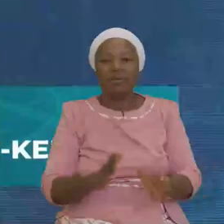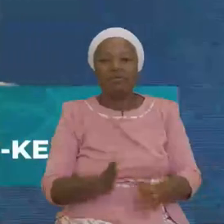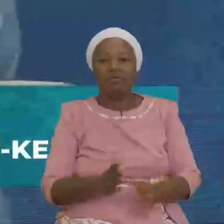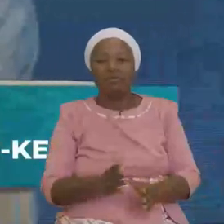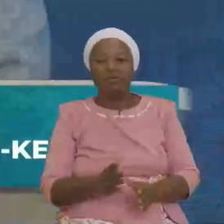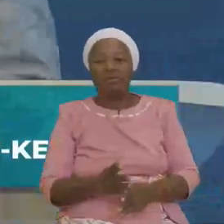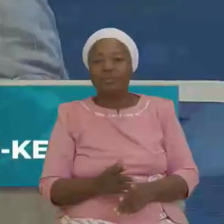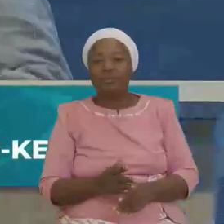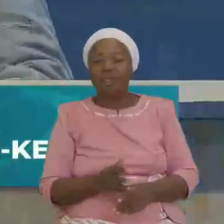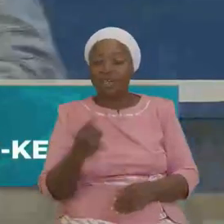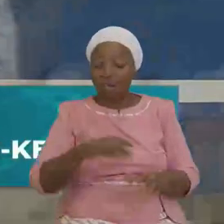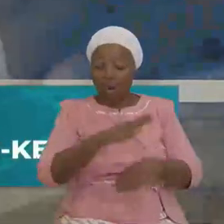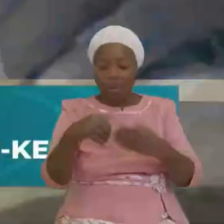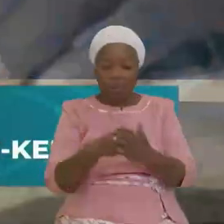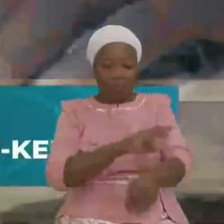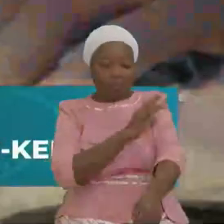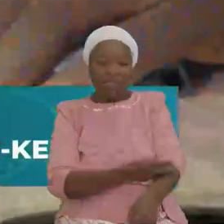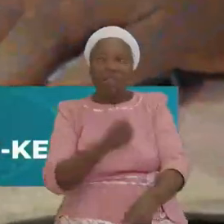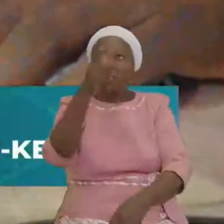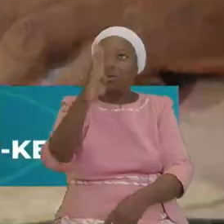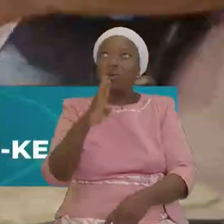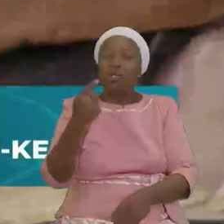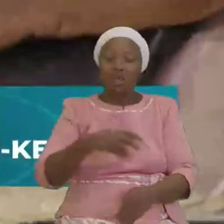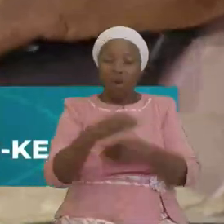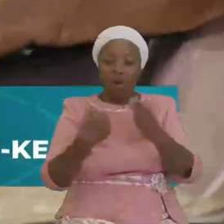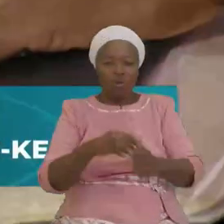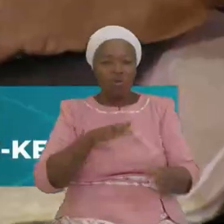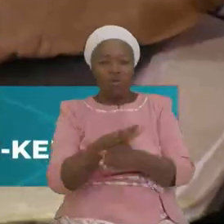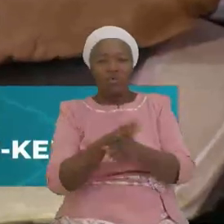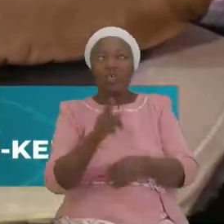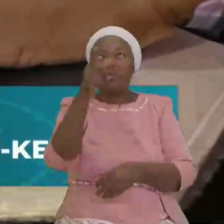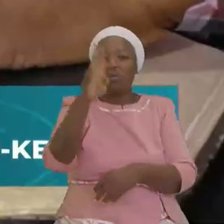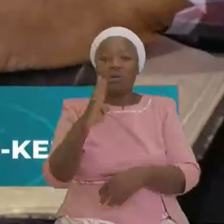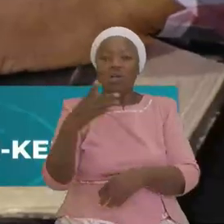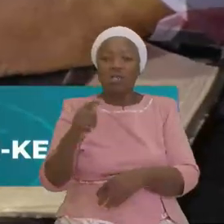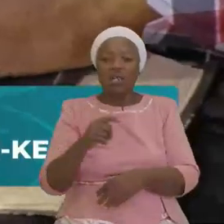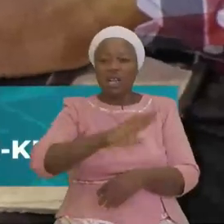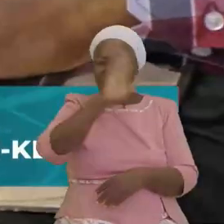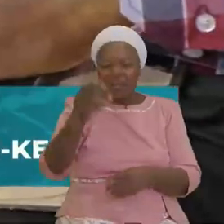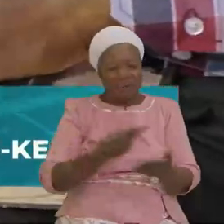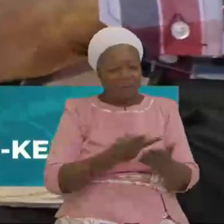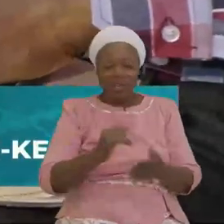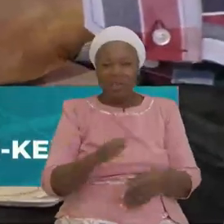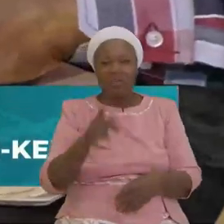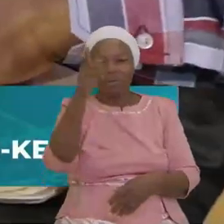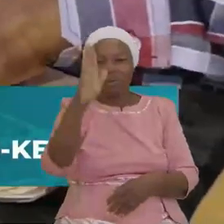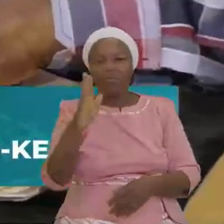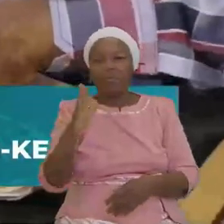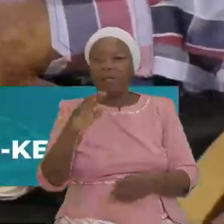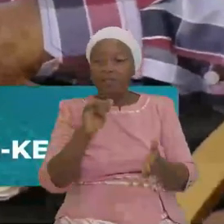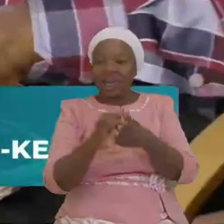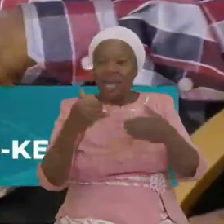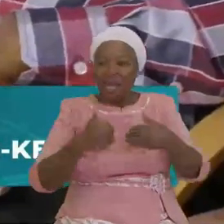c'est la fidélité de celui qui tient promesse. Le Dieu Tout-Puissant, le Dieu